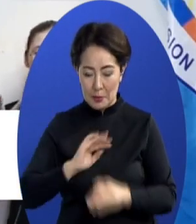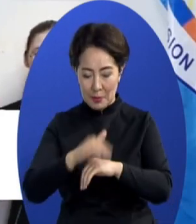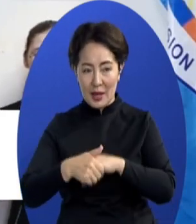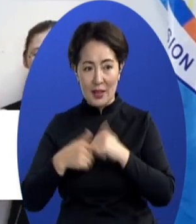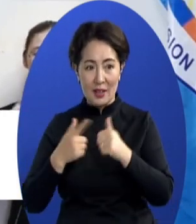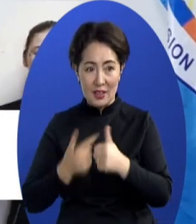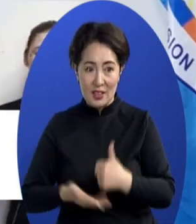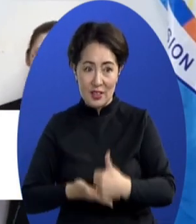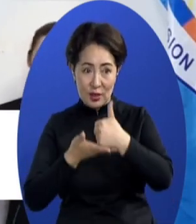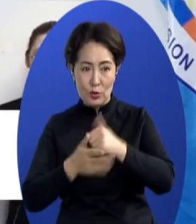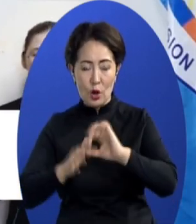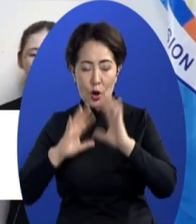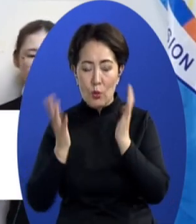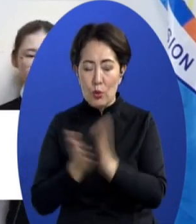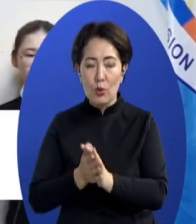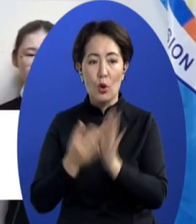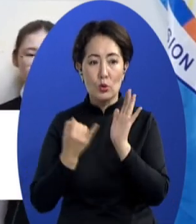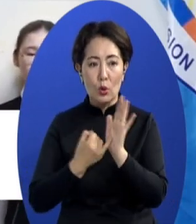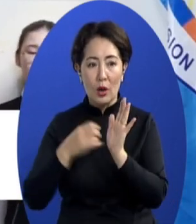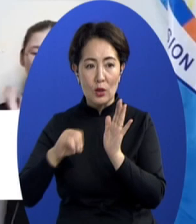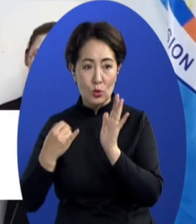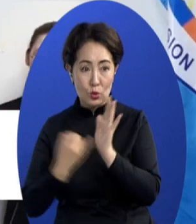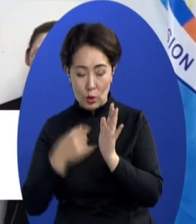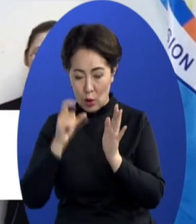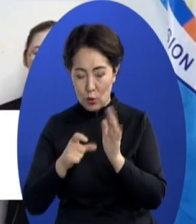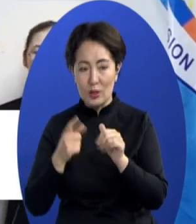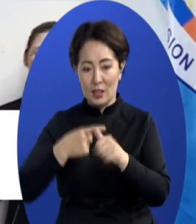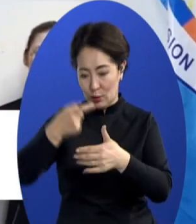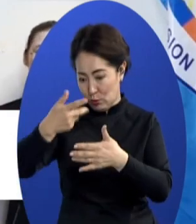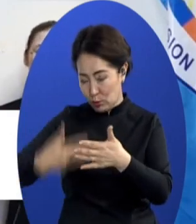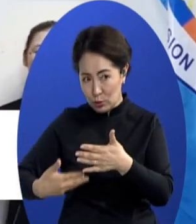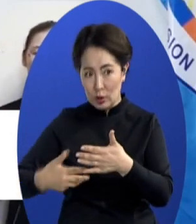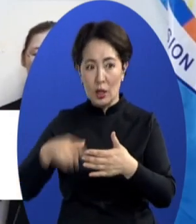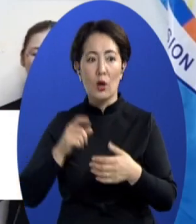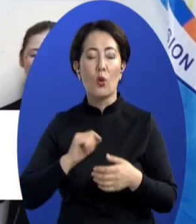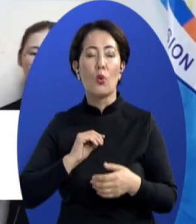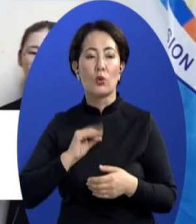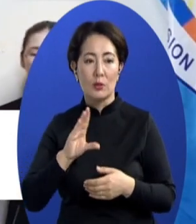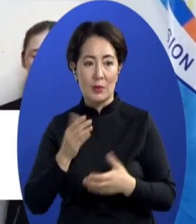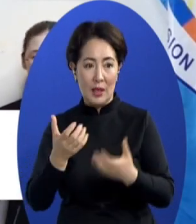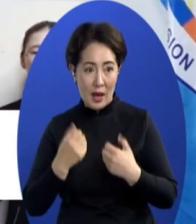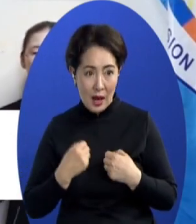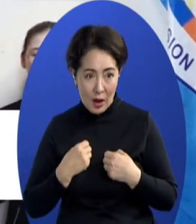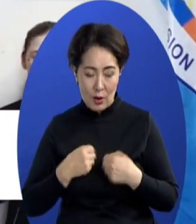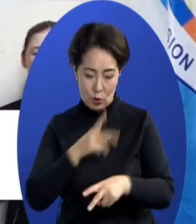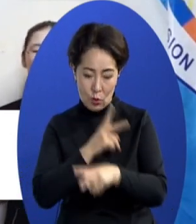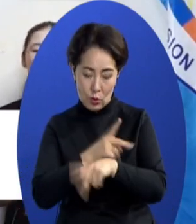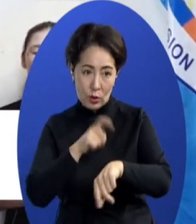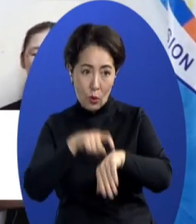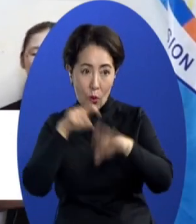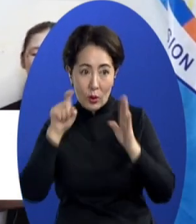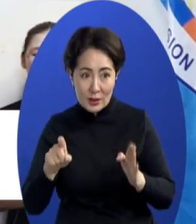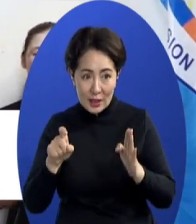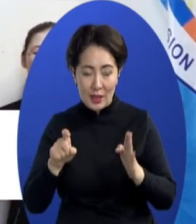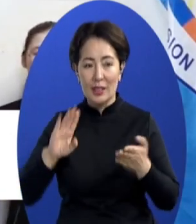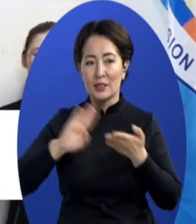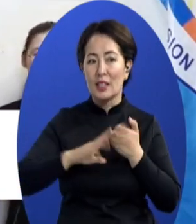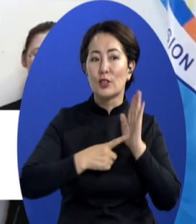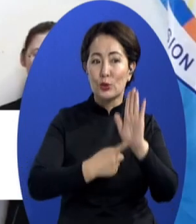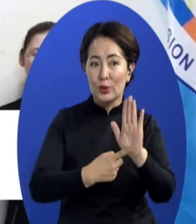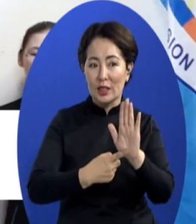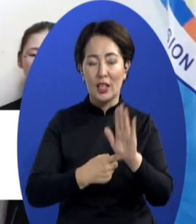дэвшигч, нийт 606 нэр дэвшигч бүртгүүлэн үнэмлэхээ авч хуулийн хугацаанд сурсалгаа